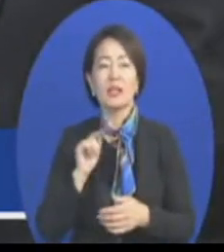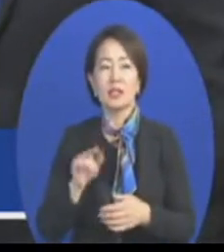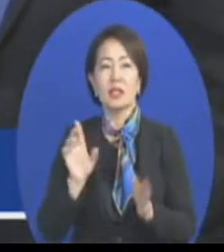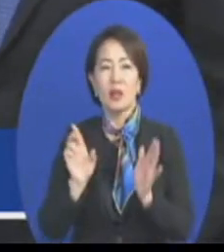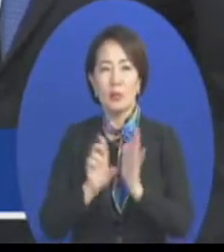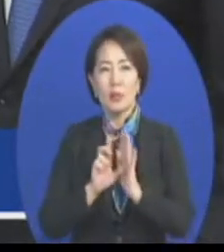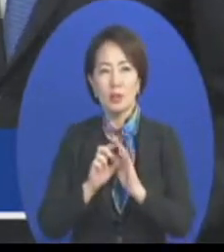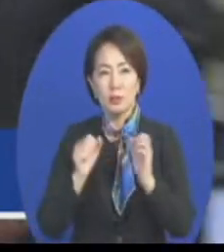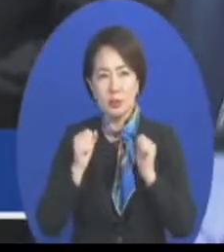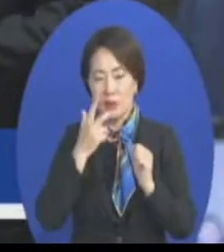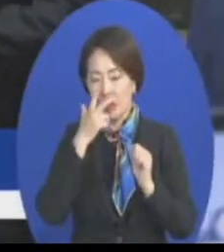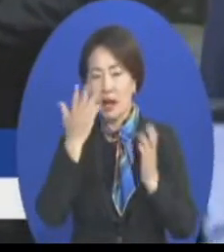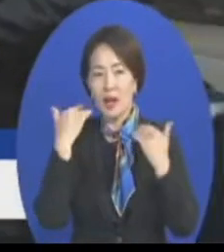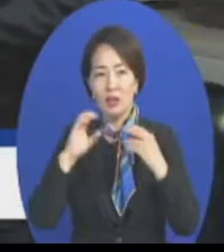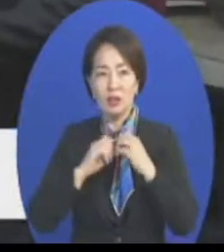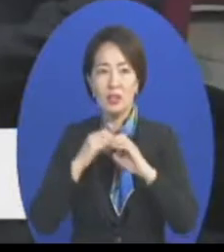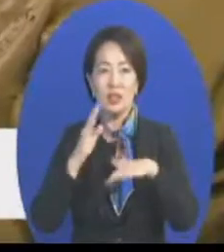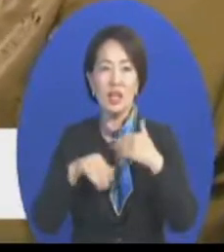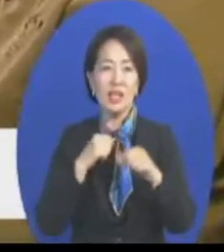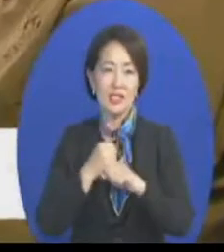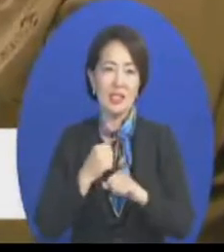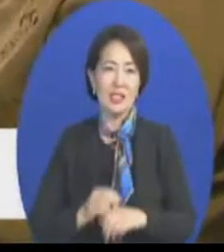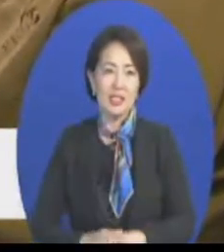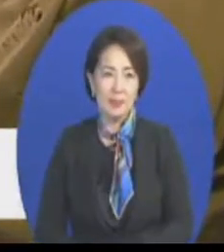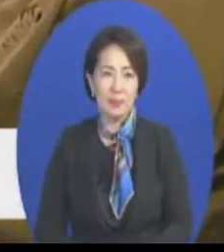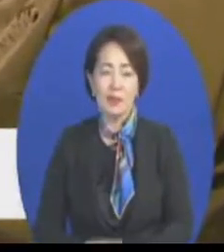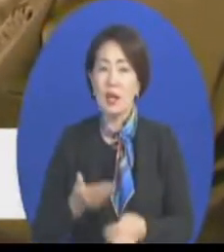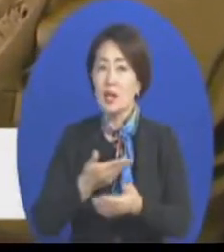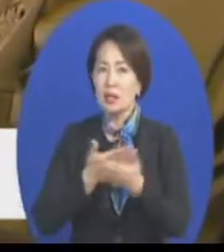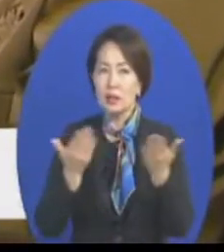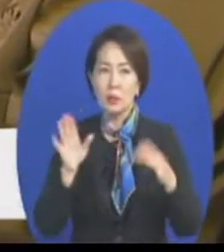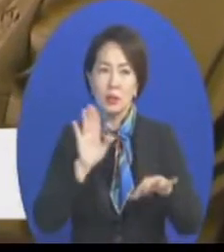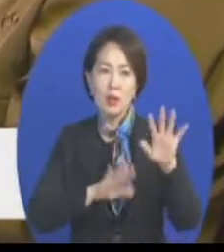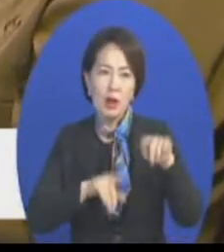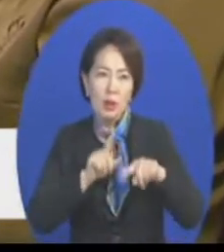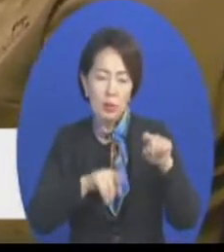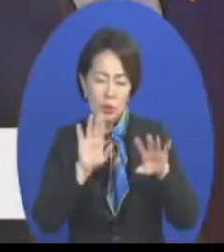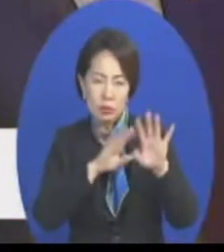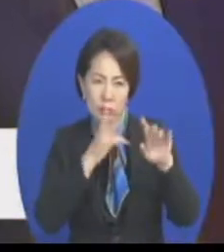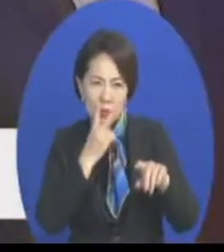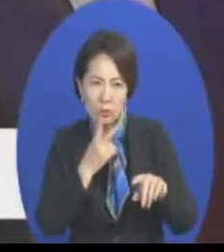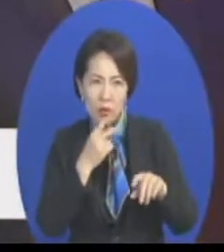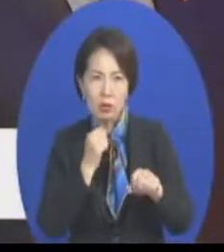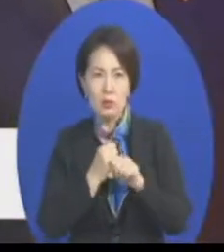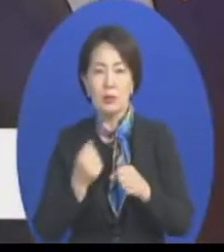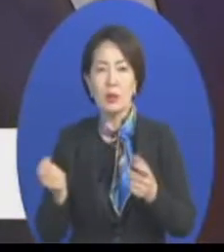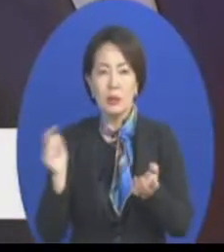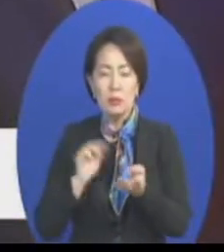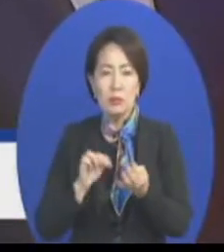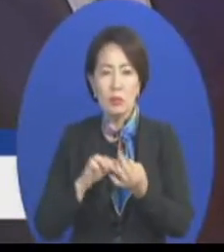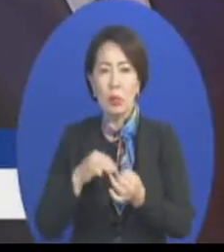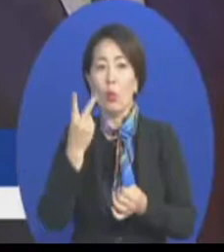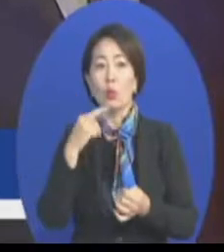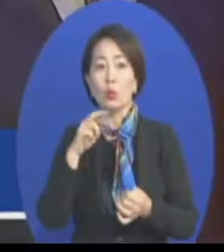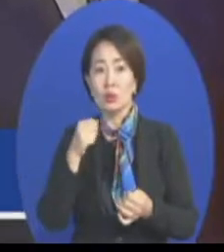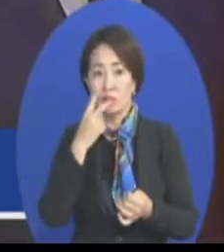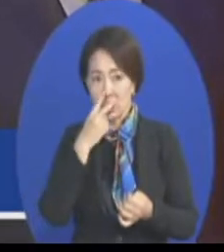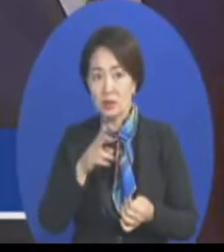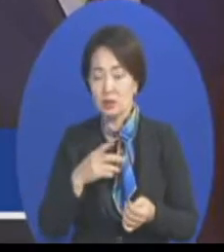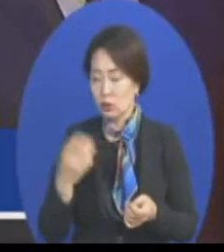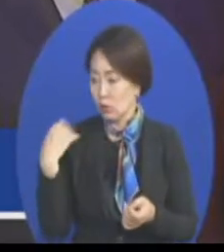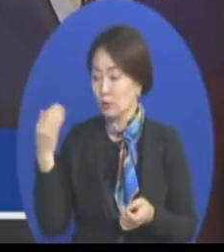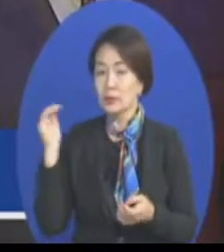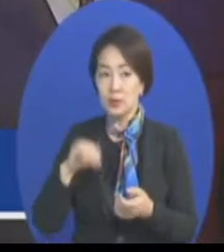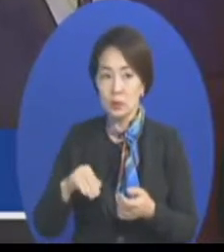нар бас боломжоор агаасчлалтыг бол хийгээд ажиллаж байгаа. Та бүхний маань ямар нөхцөлд ажиллаж амжирч байгааг би одоо хоёр дахь удаа харж байна. Урд нь гэлсэн